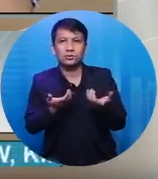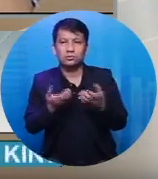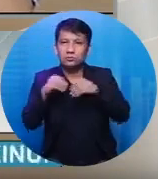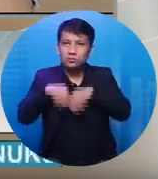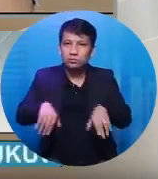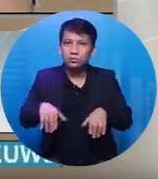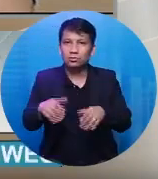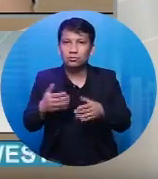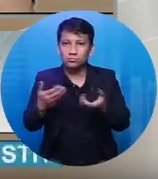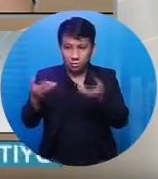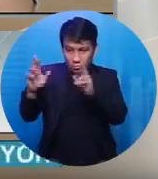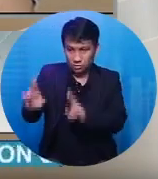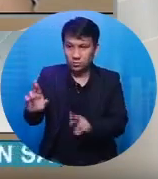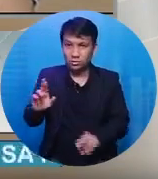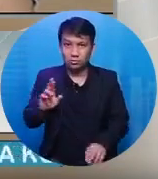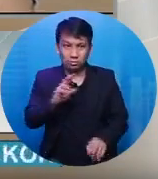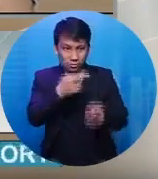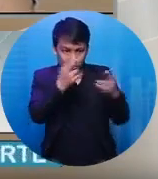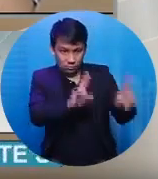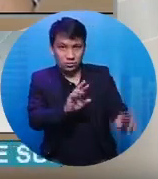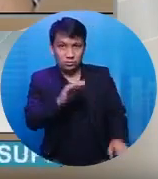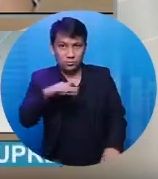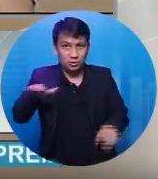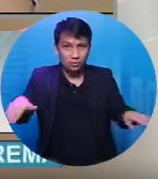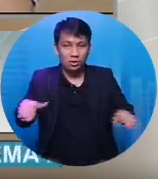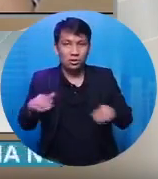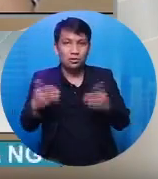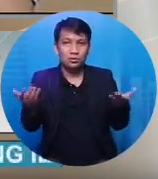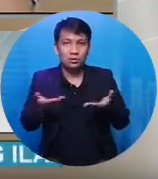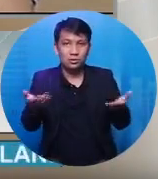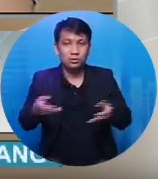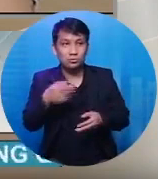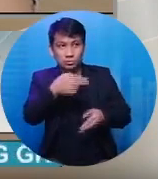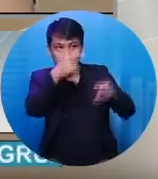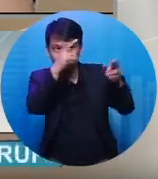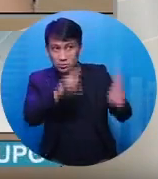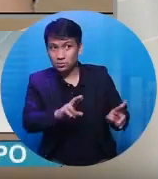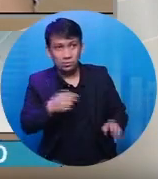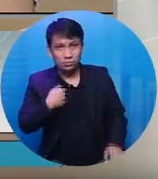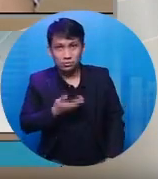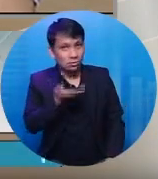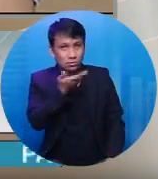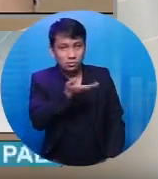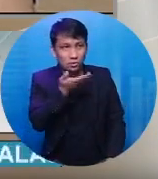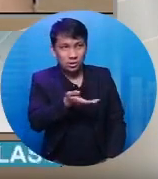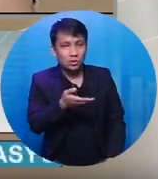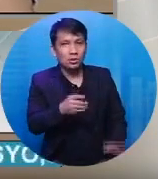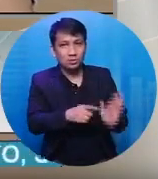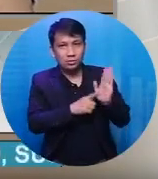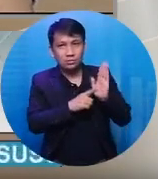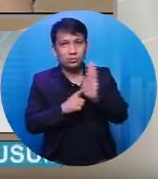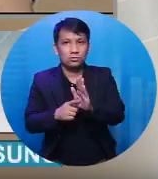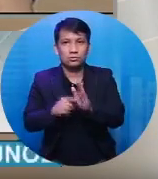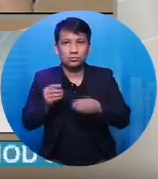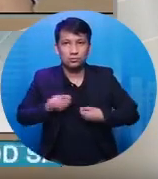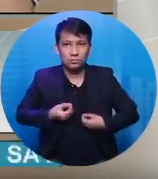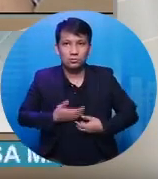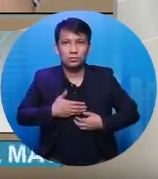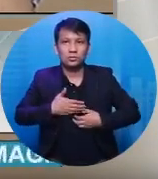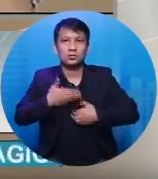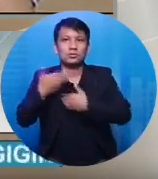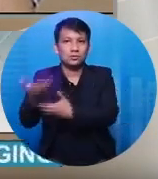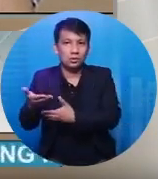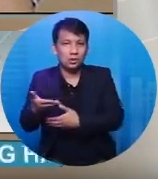nawawala ng respeto sa'yo? Mama, ang respeto natin, hindi hinihingi. Kusa yan binibigay.